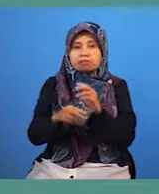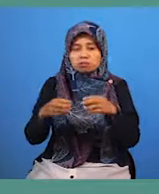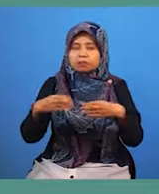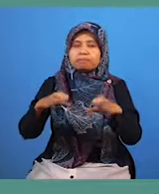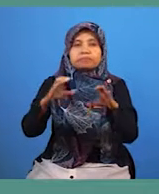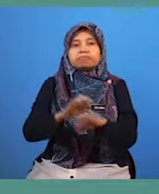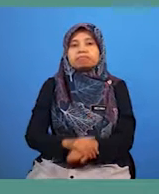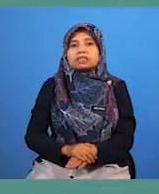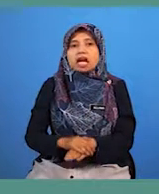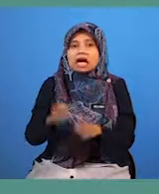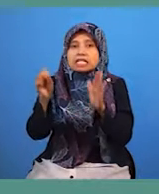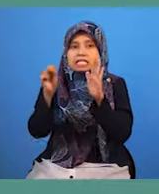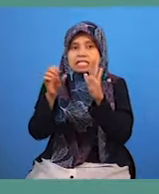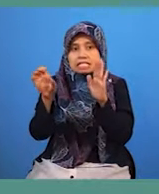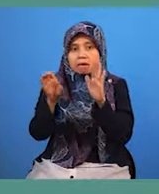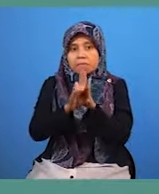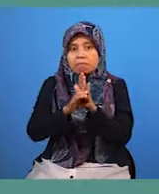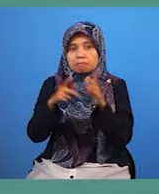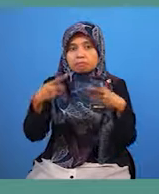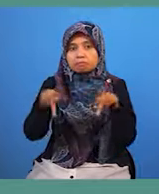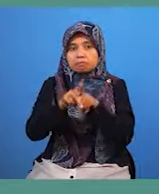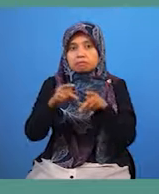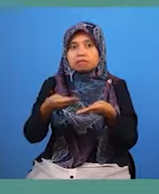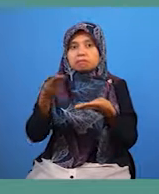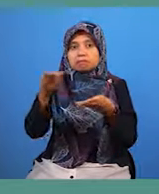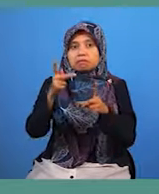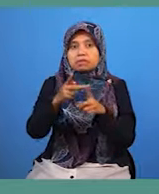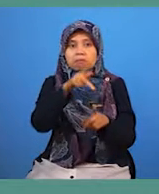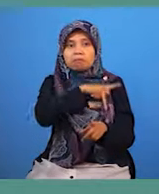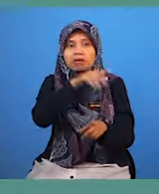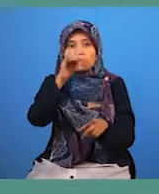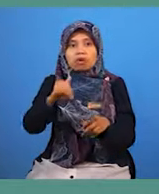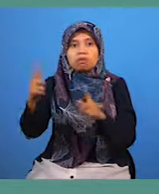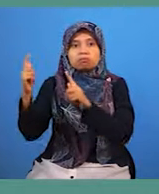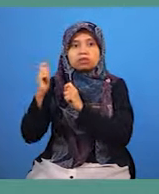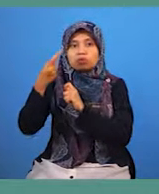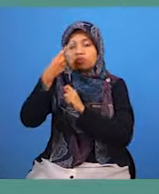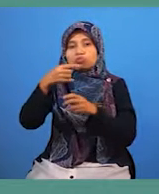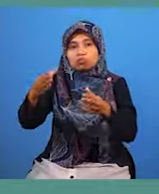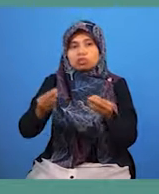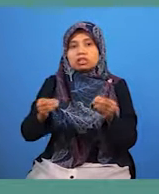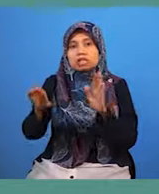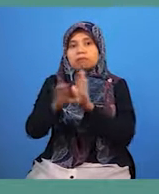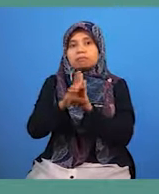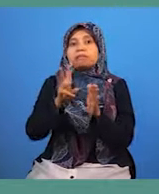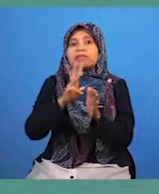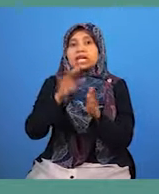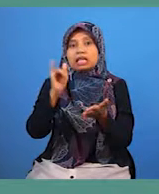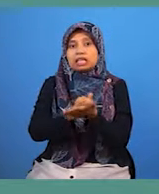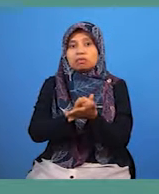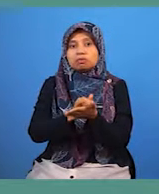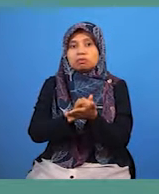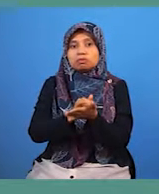keadaan segera. Sampel juga perlu diserahkan kepada pegawai yang bertanggungjawab menerima sampel air